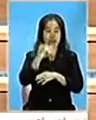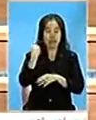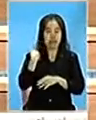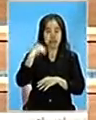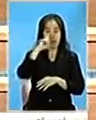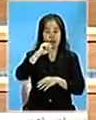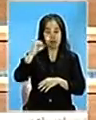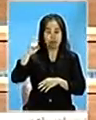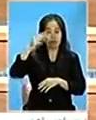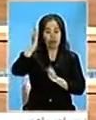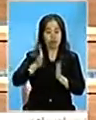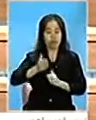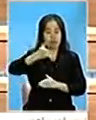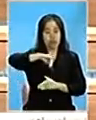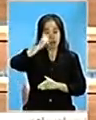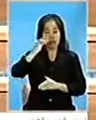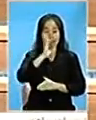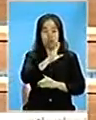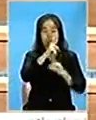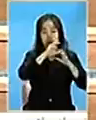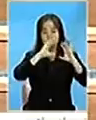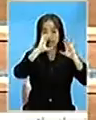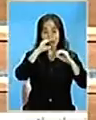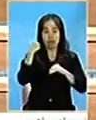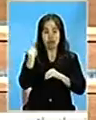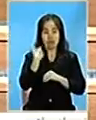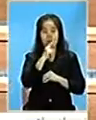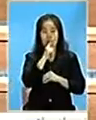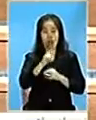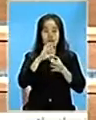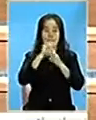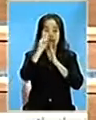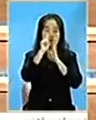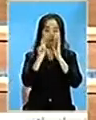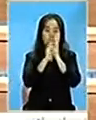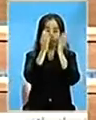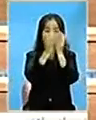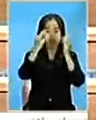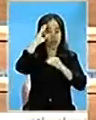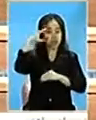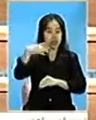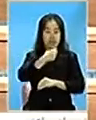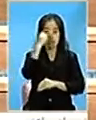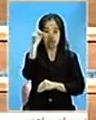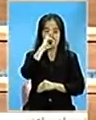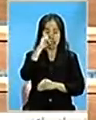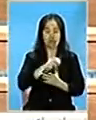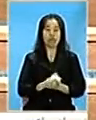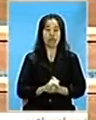ท่านที่เป็นฝ่ายรัฐบาลก็กล่าวหาว่าเป็นรัฐธรรมนูญเผด็จการแต่ท่านประธ